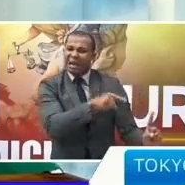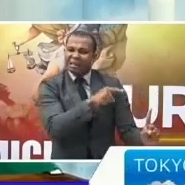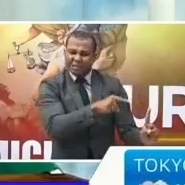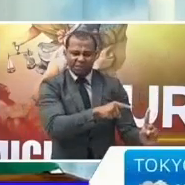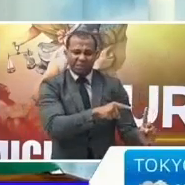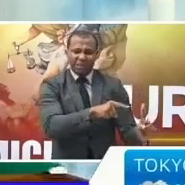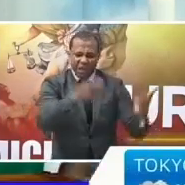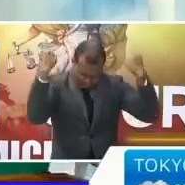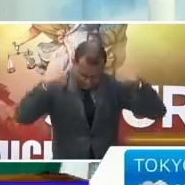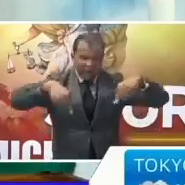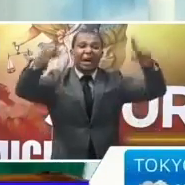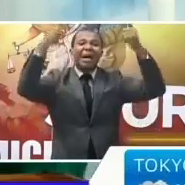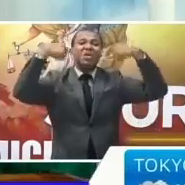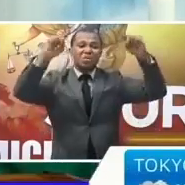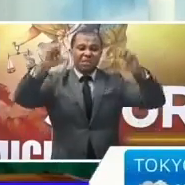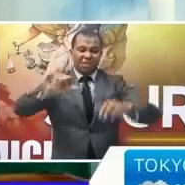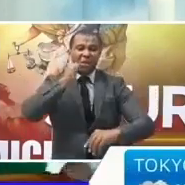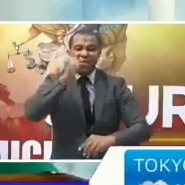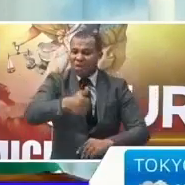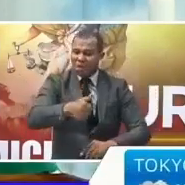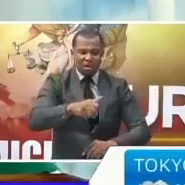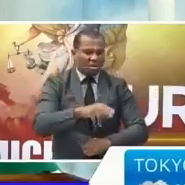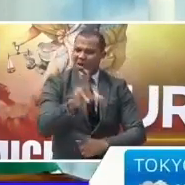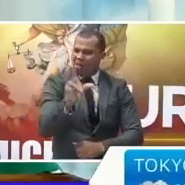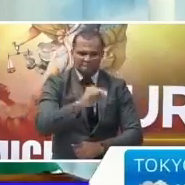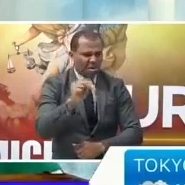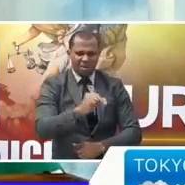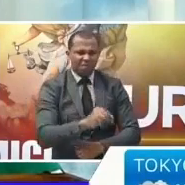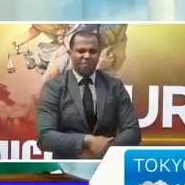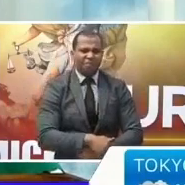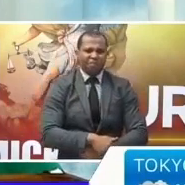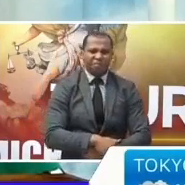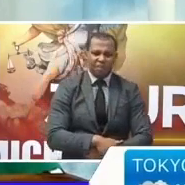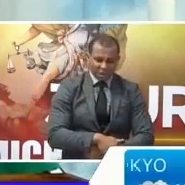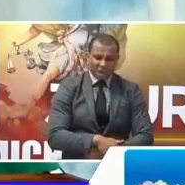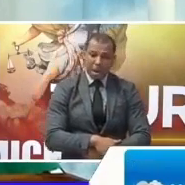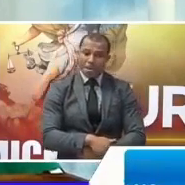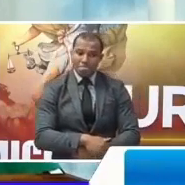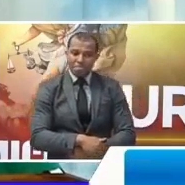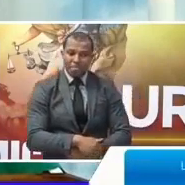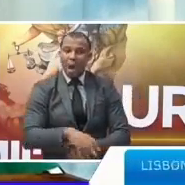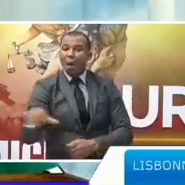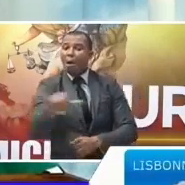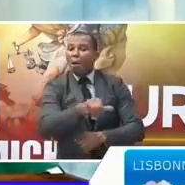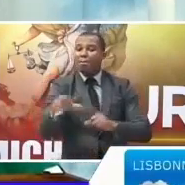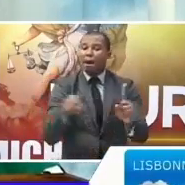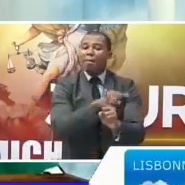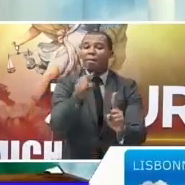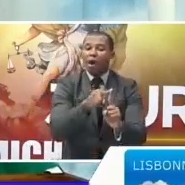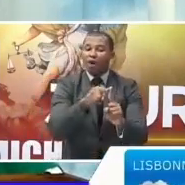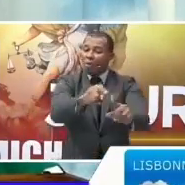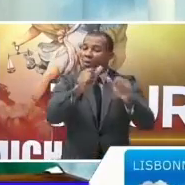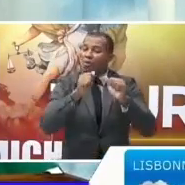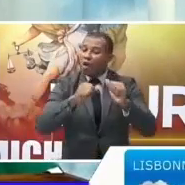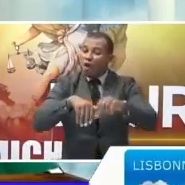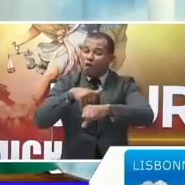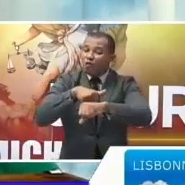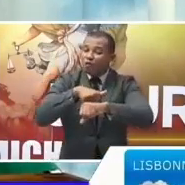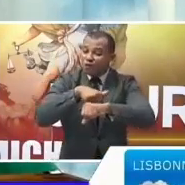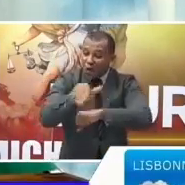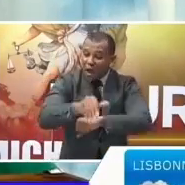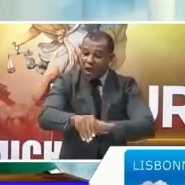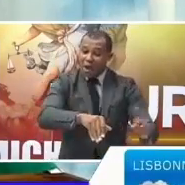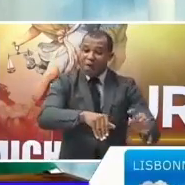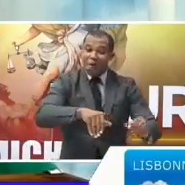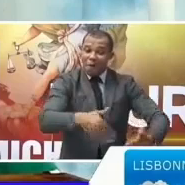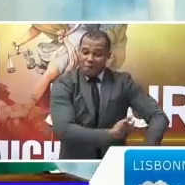déjouer parce que l'école qui sous quartier. Et c'est peut-être ça même l'or voyons ti moun nan gros l'école ou continuer faire reste